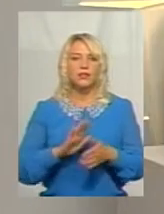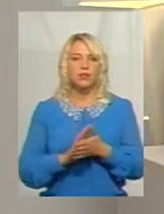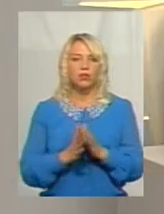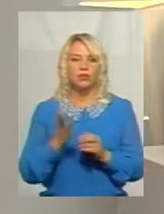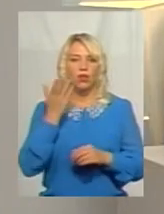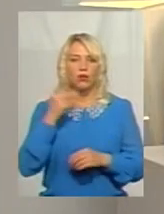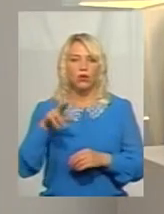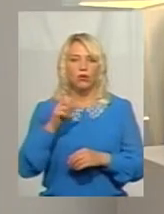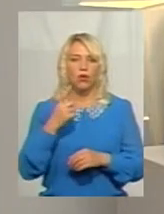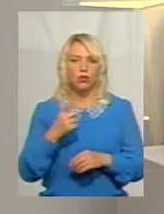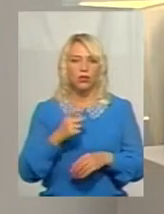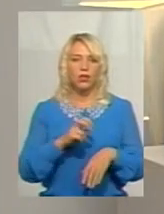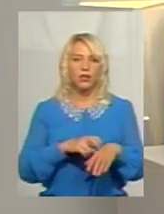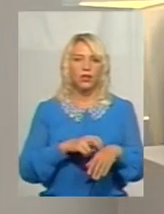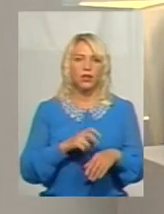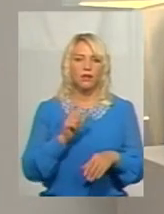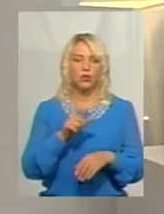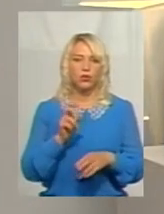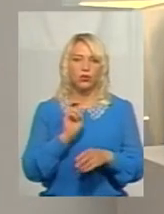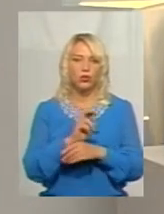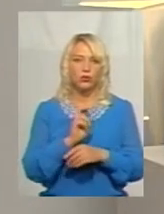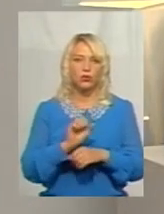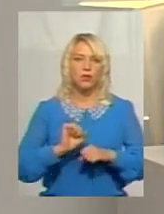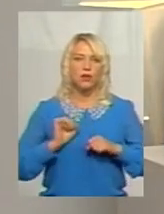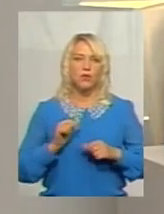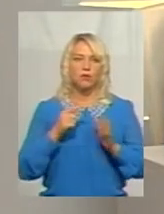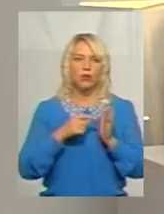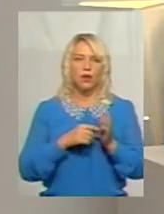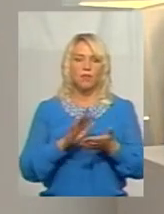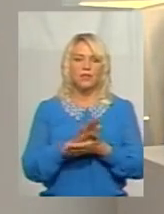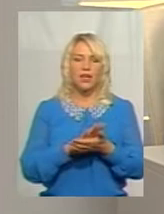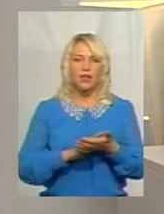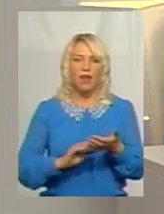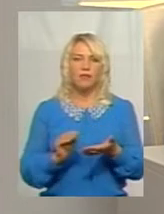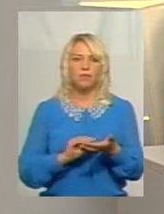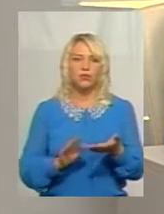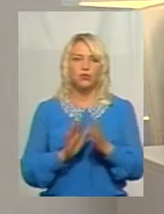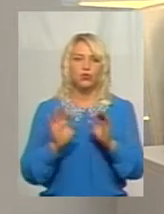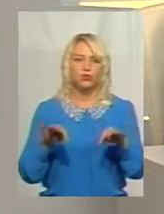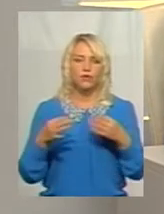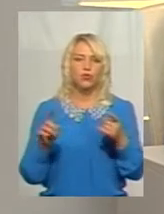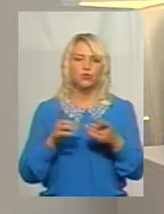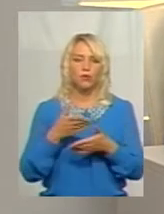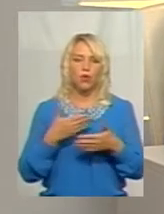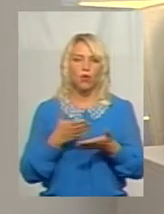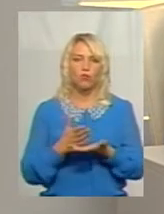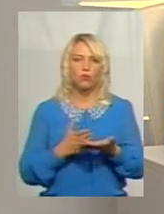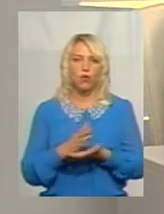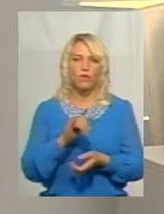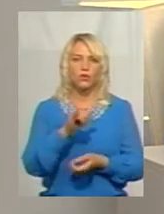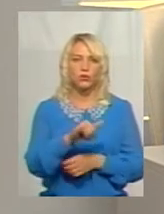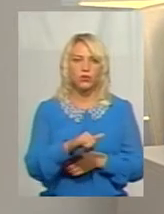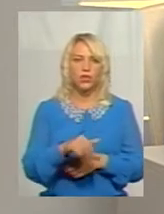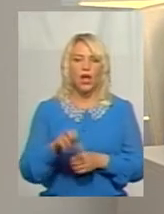одних лікарів пацієнти йдуть і намагаються потрапити, пишуть заяви про те, що дозвольте, щоб ми обслуговувалися в цих.